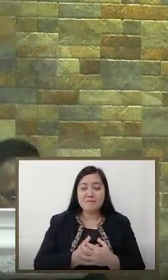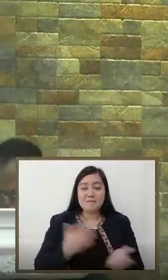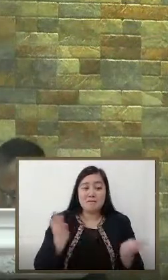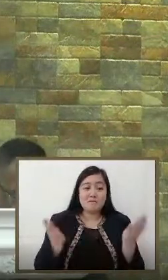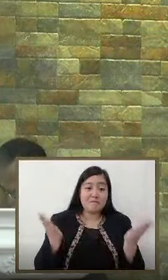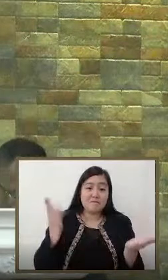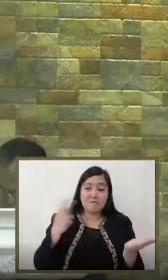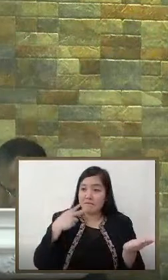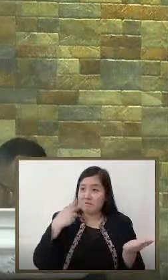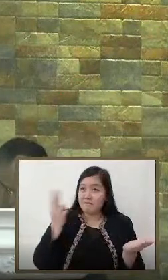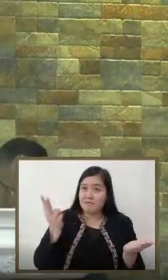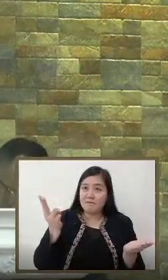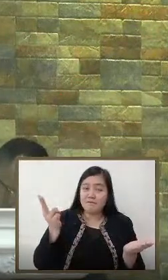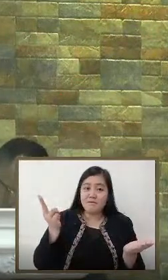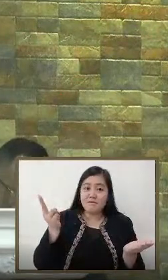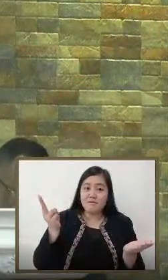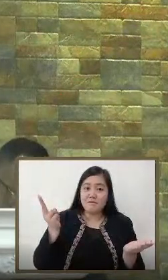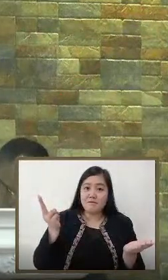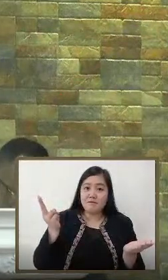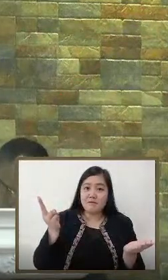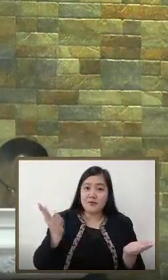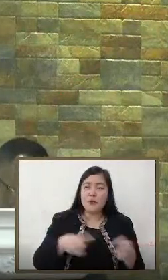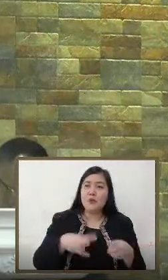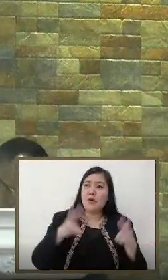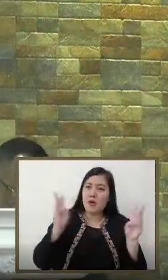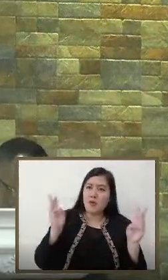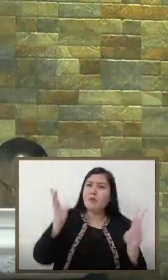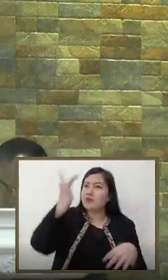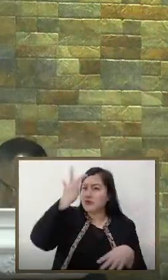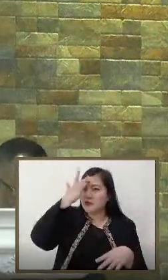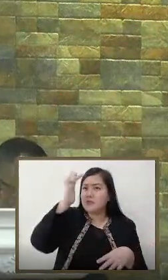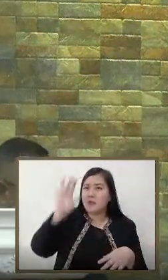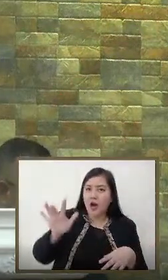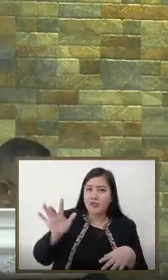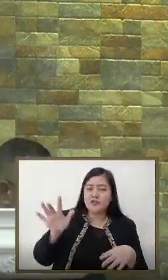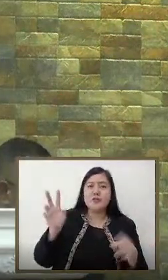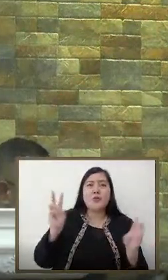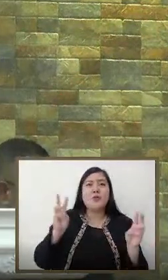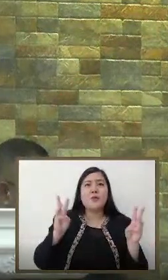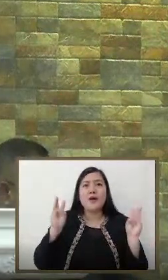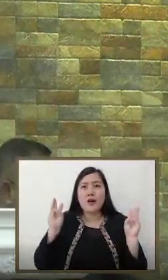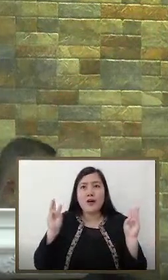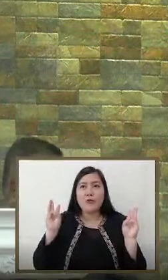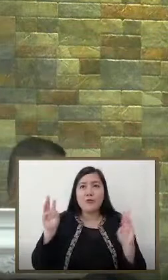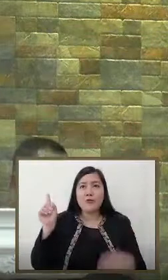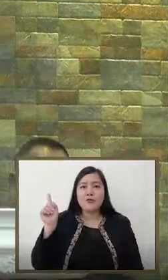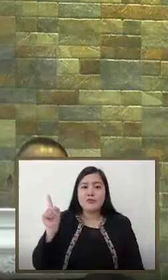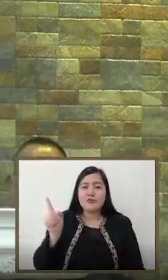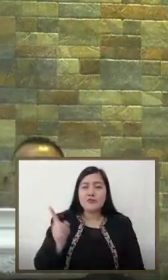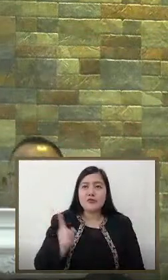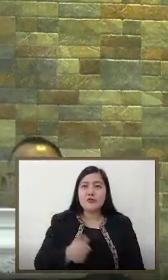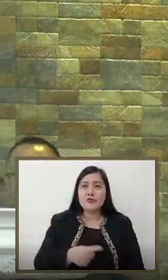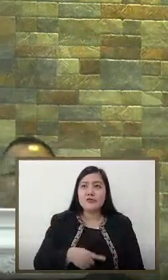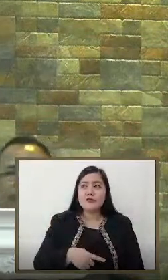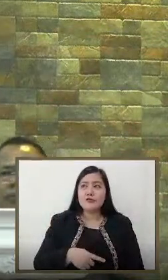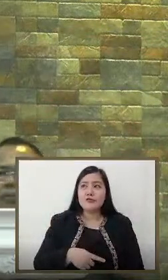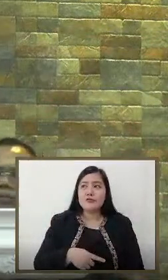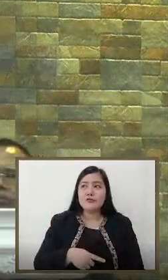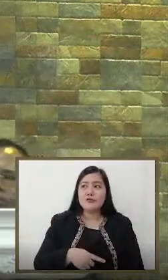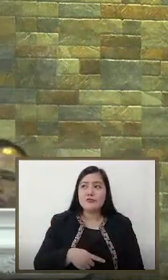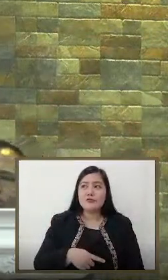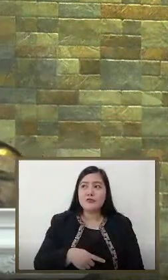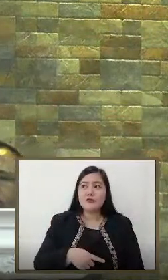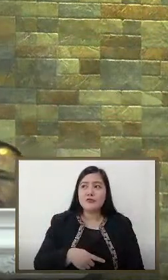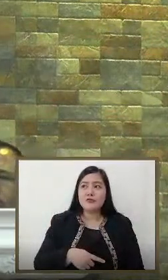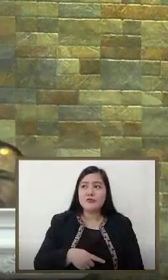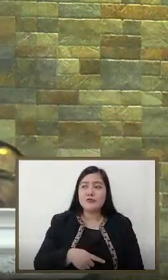ganun. Smart eh. Lahat. Pwedeng kala mo pag dumating yung problem is kaya